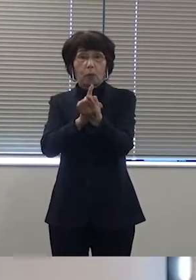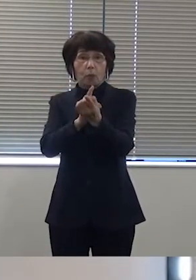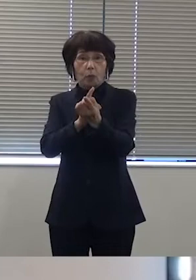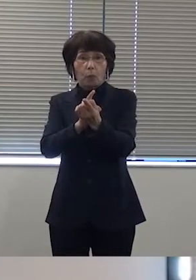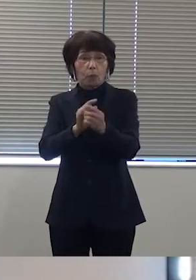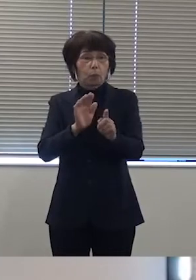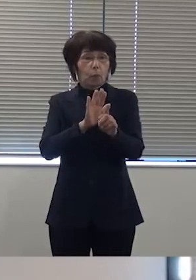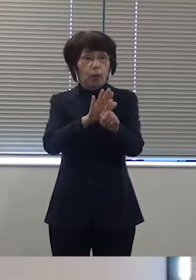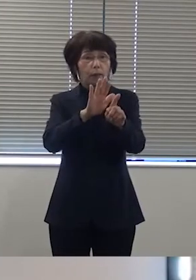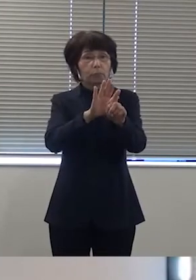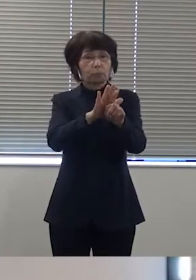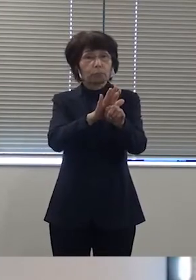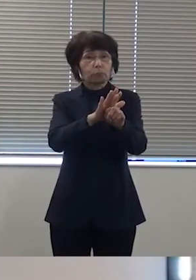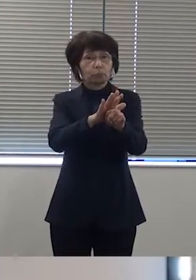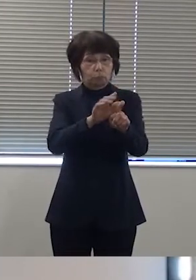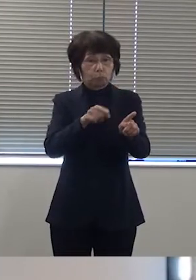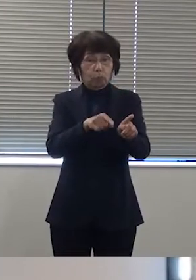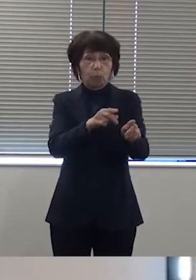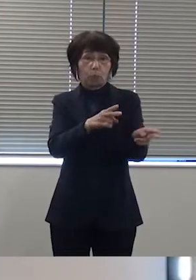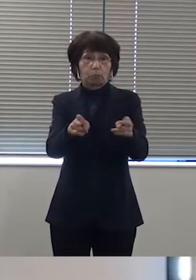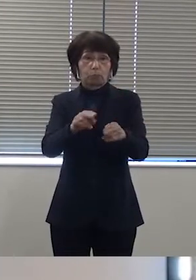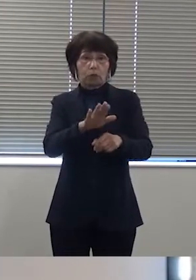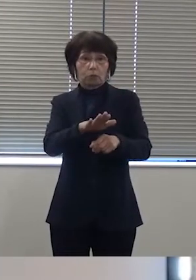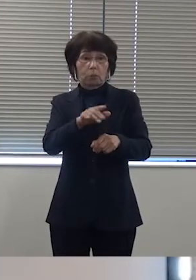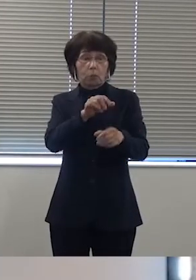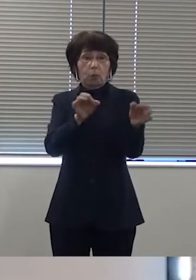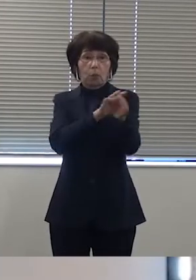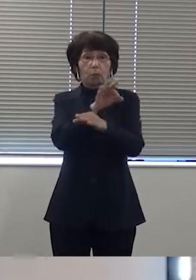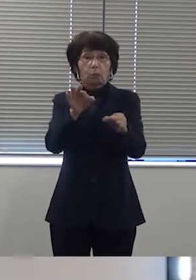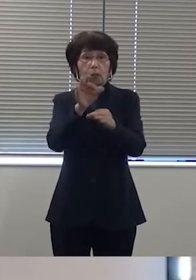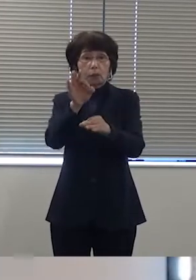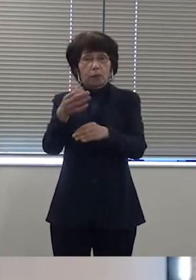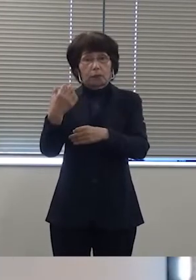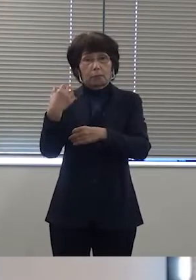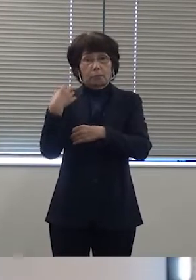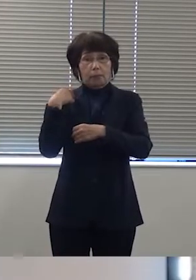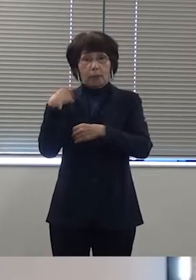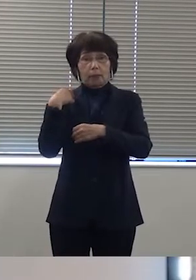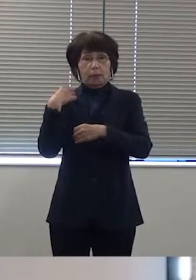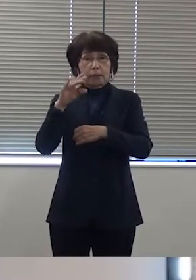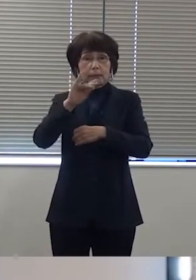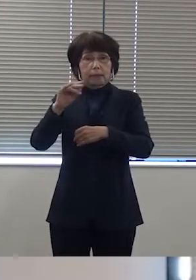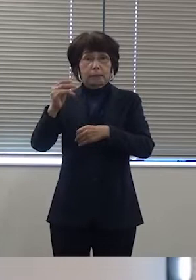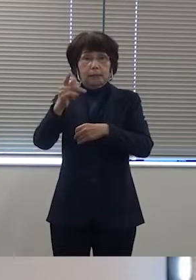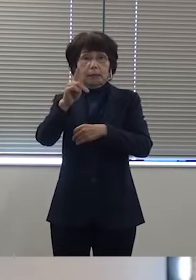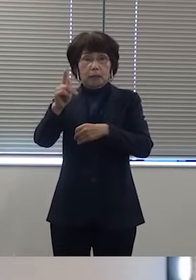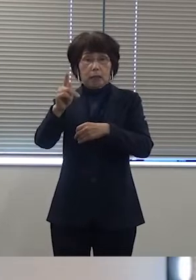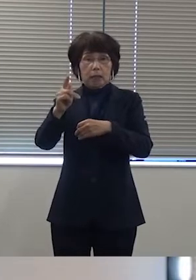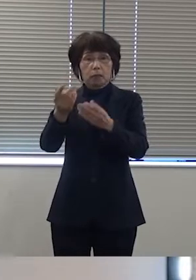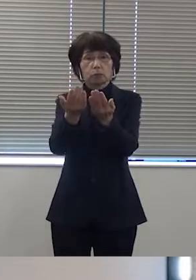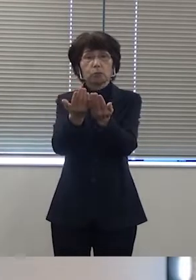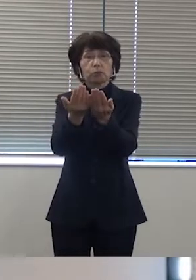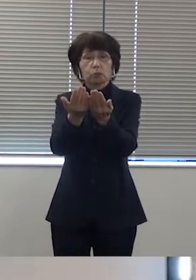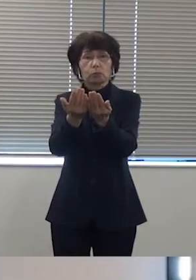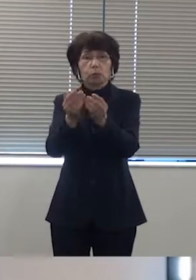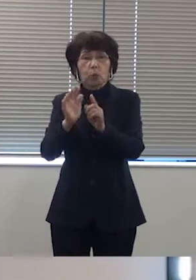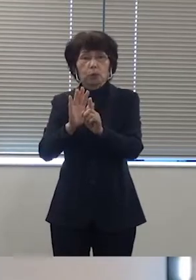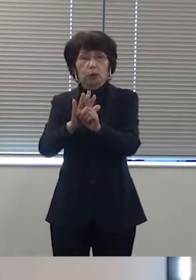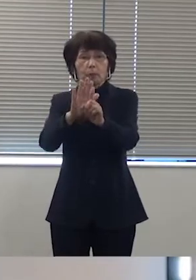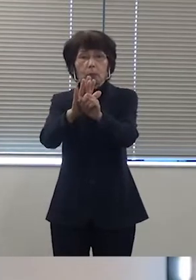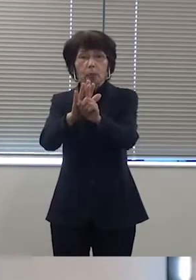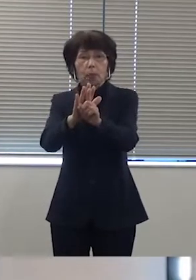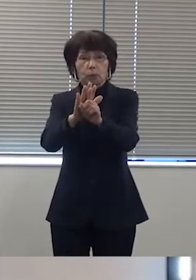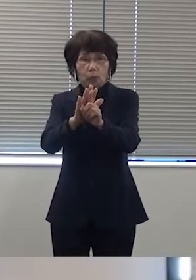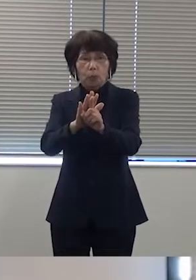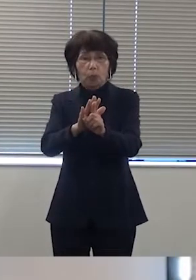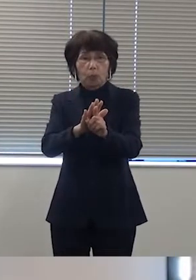、その運営経費を負担し、ギガスクール構想のサポート体制を構築するものでございます。